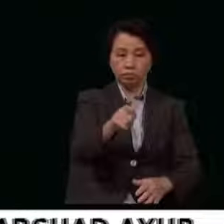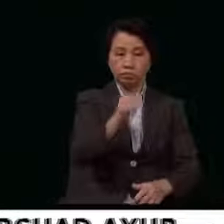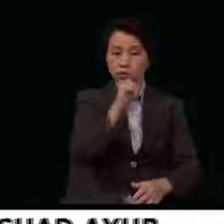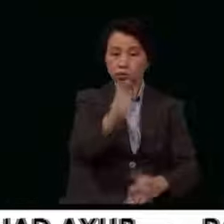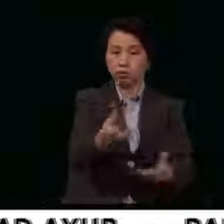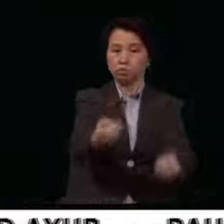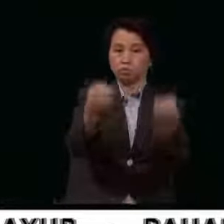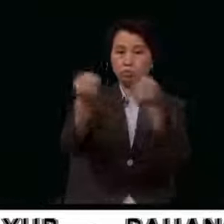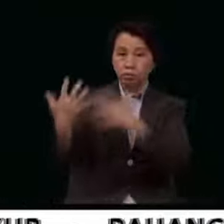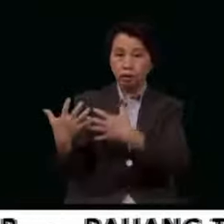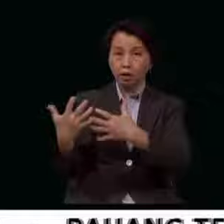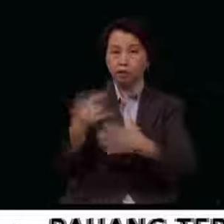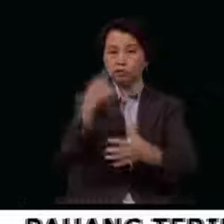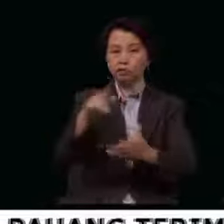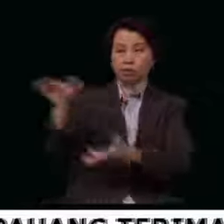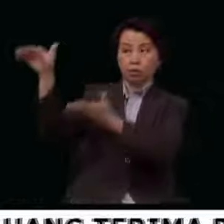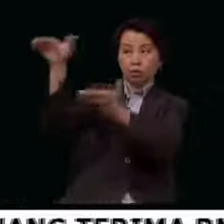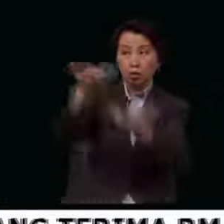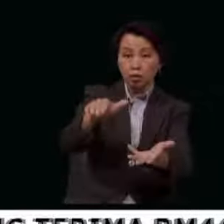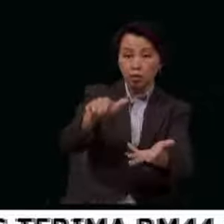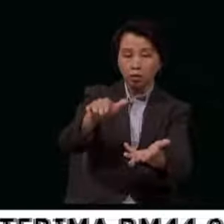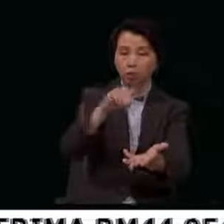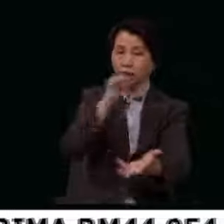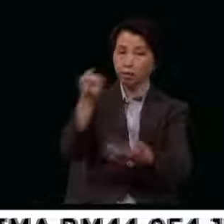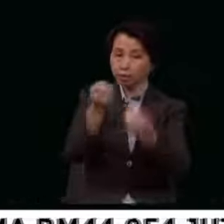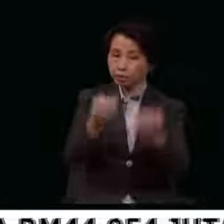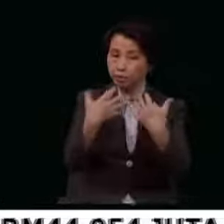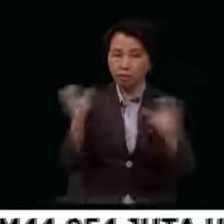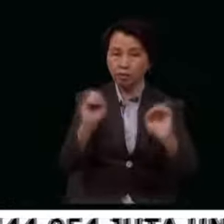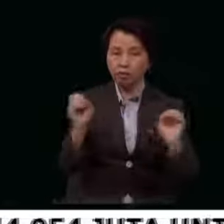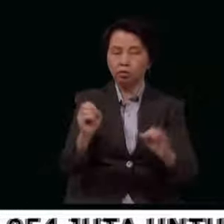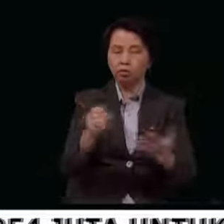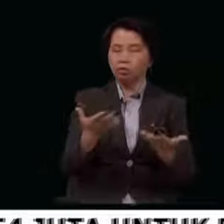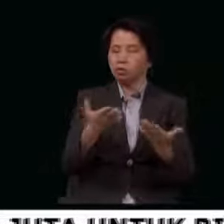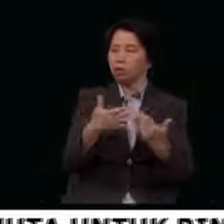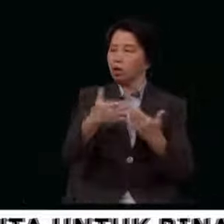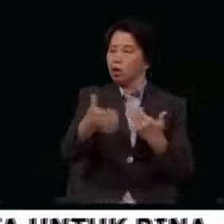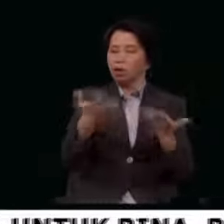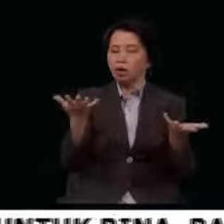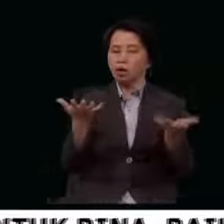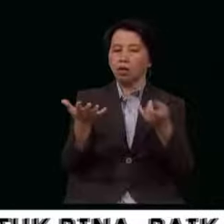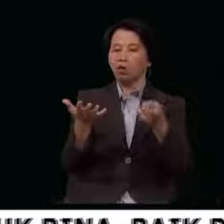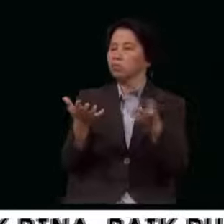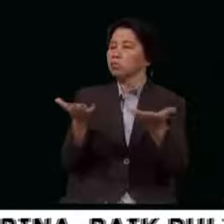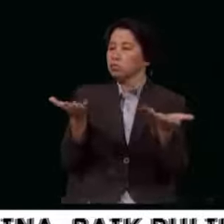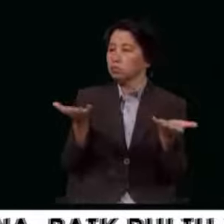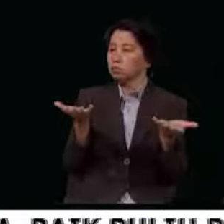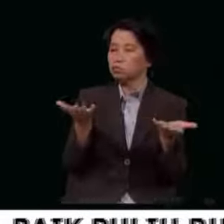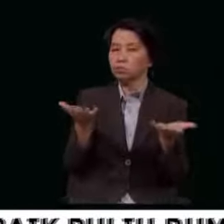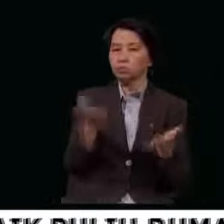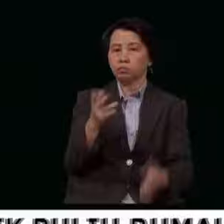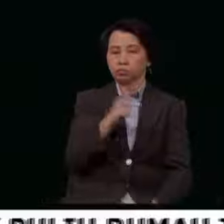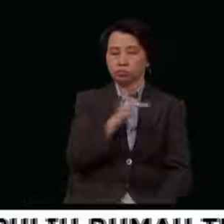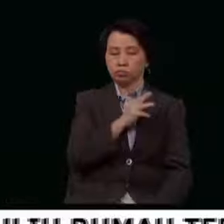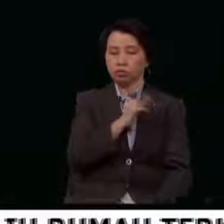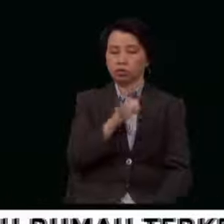Ataupun mungkin akan membina persepsi kepada kementerian keytool' Trimulyo 2013